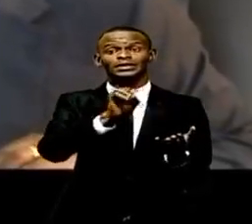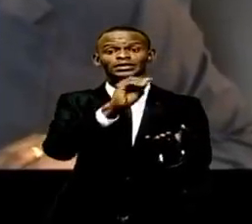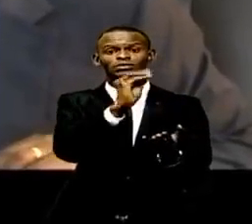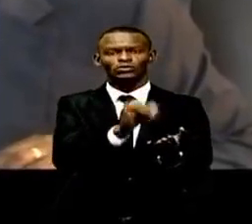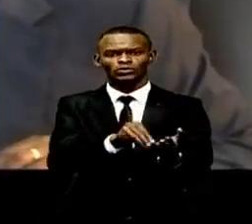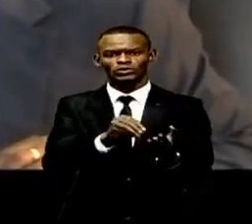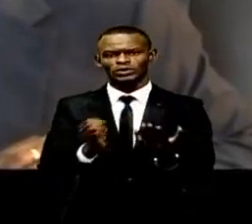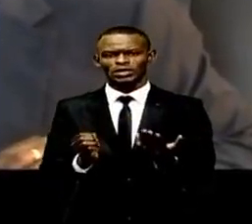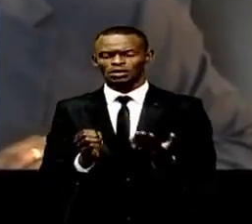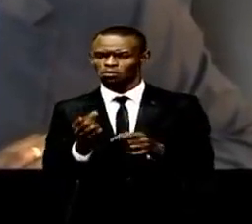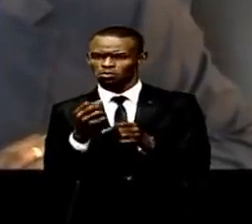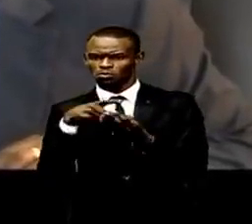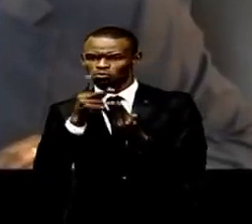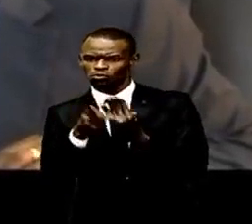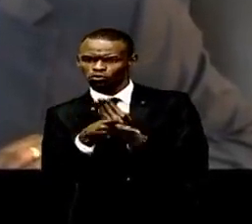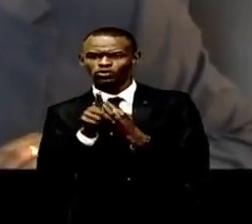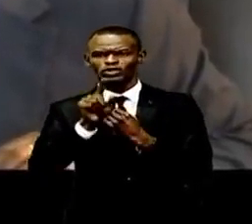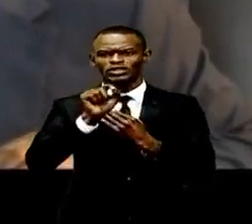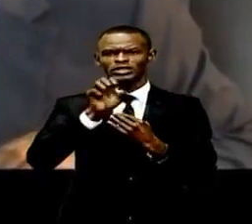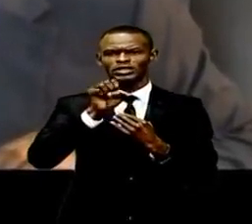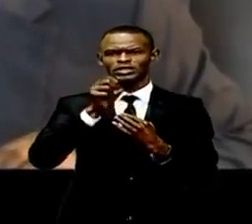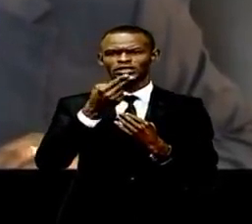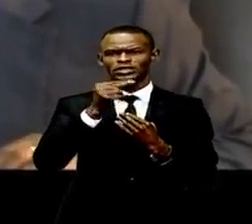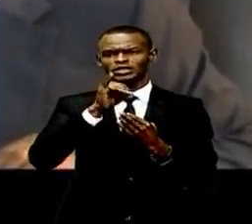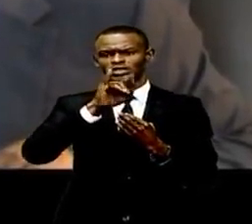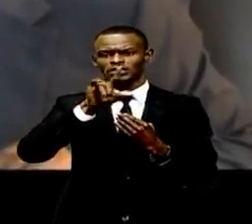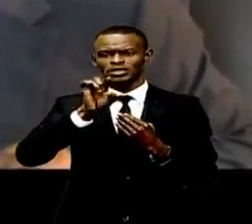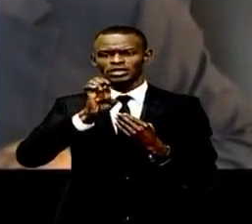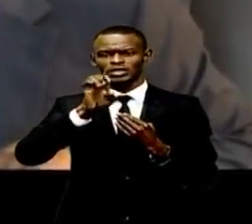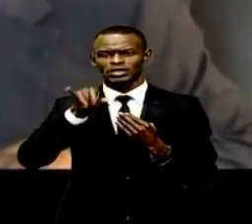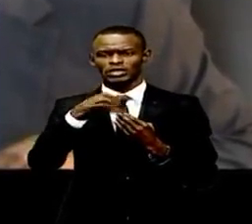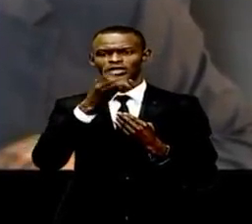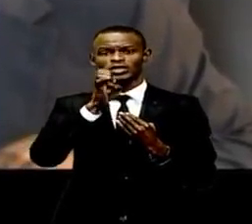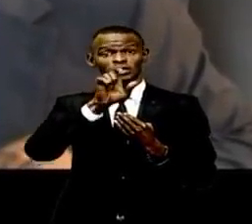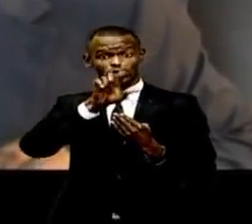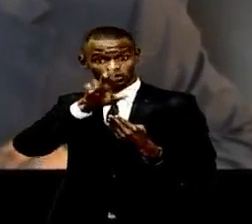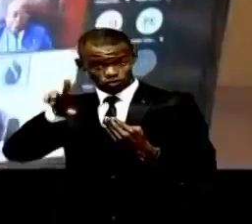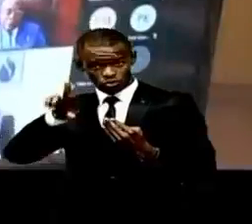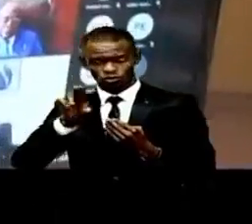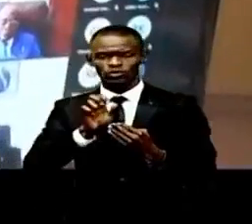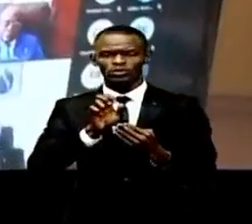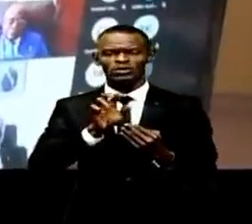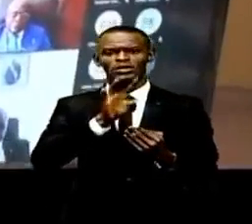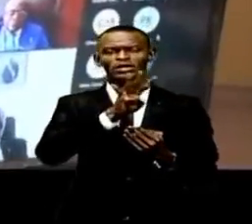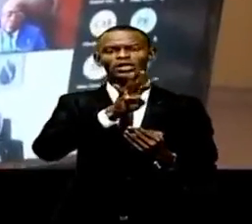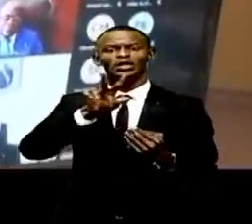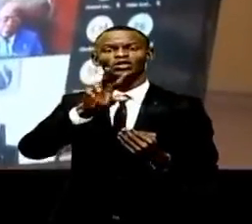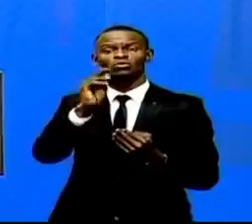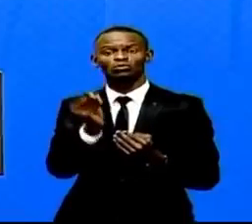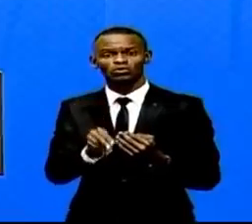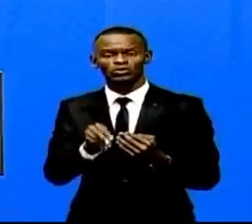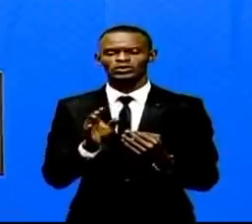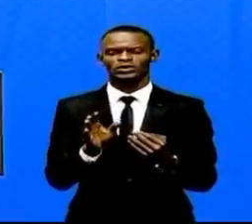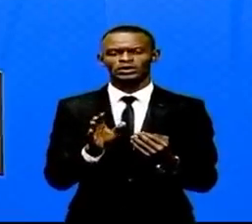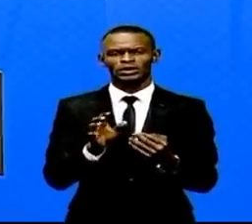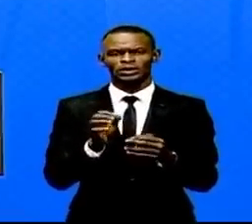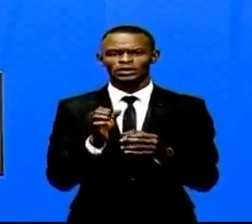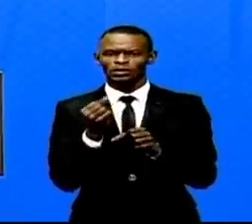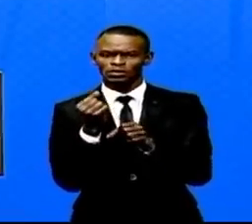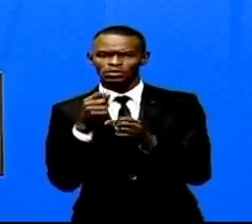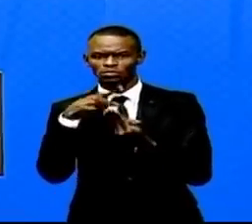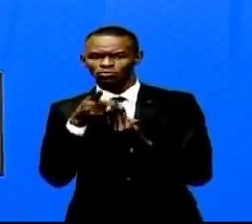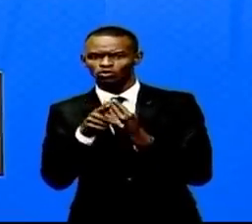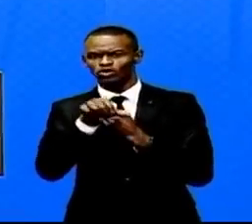34,80%. Le projet est piloté par Modène Construction, 38,07%. Et les projets dirigés par ABC